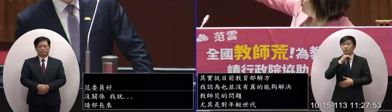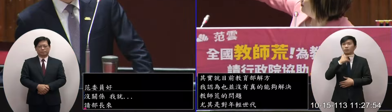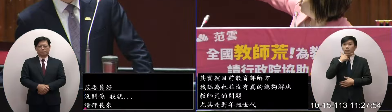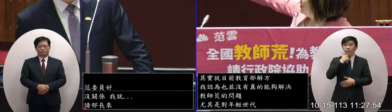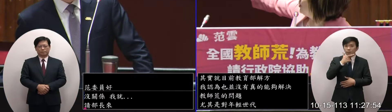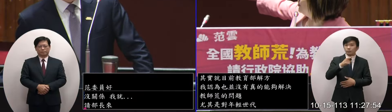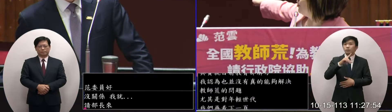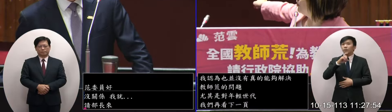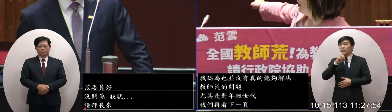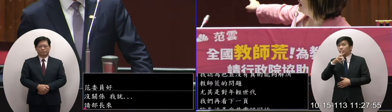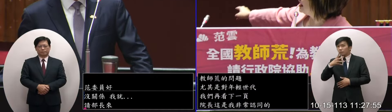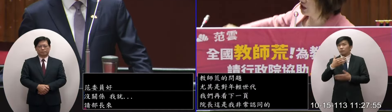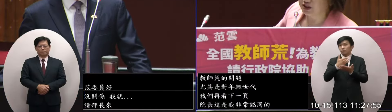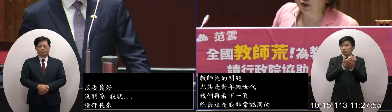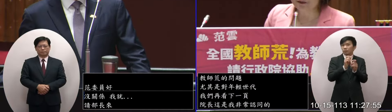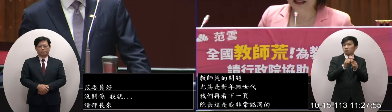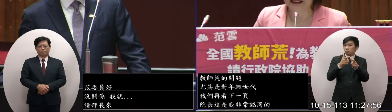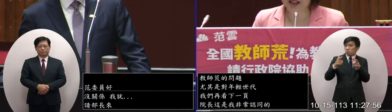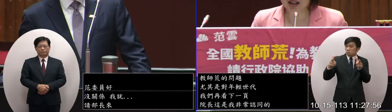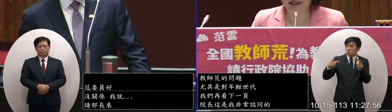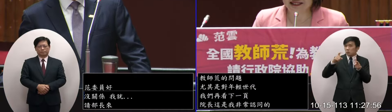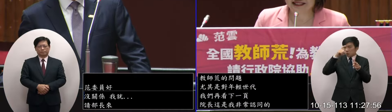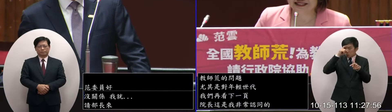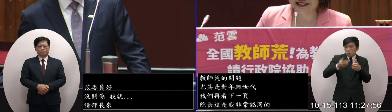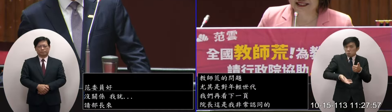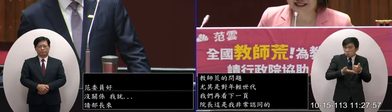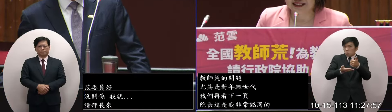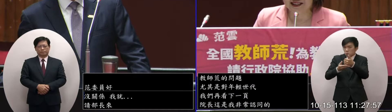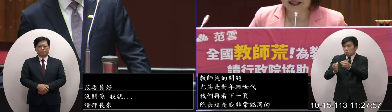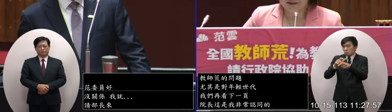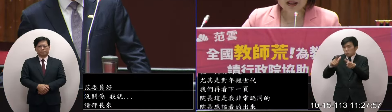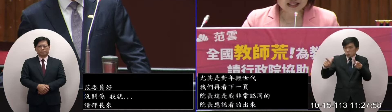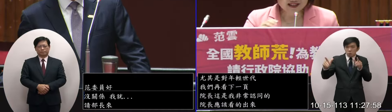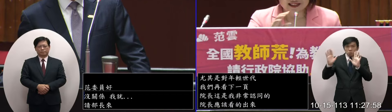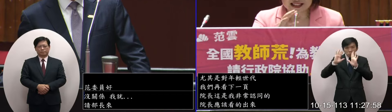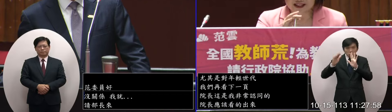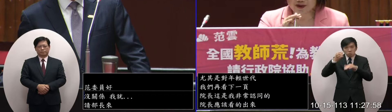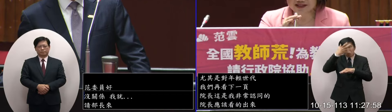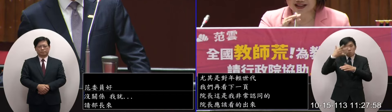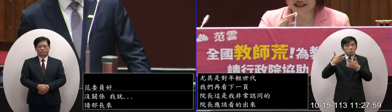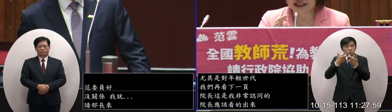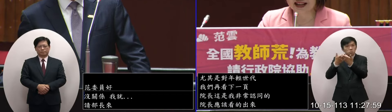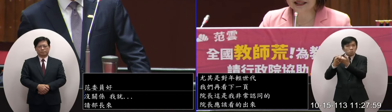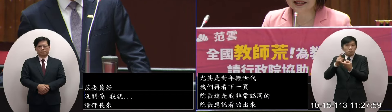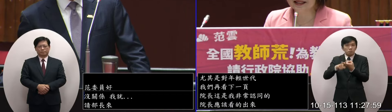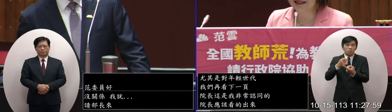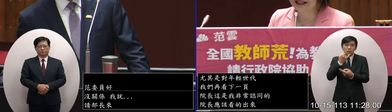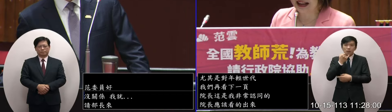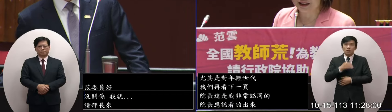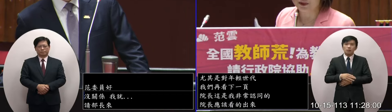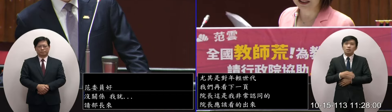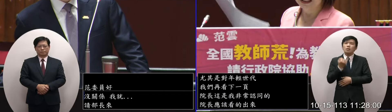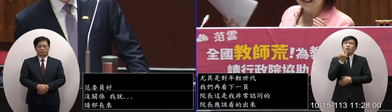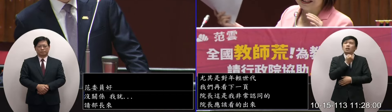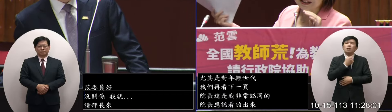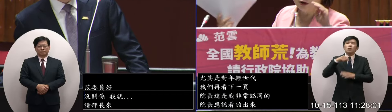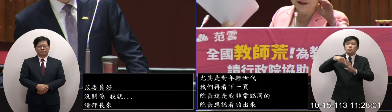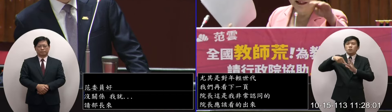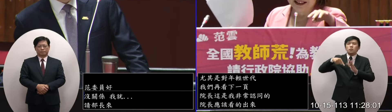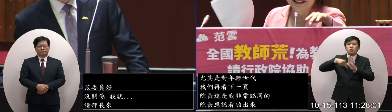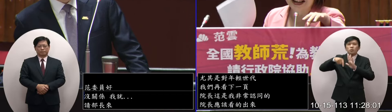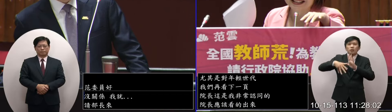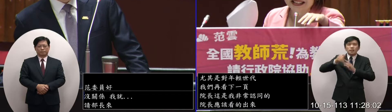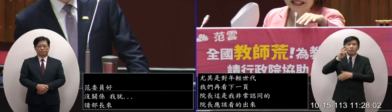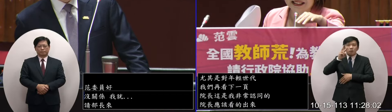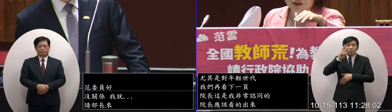6到18岁多元均优教育环境成就每个儿少，没关系哦，那个院长可能看的资料量太多了，这是